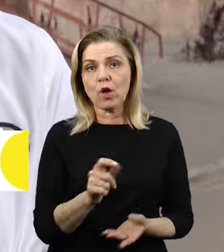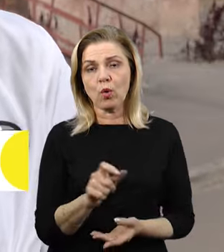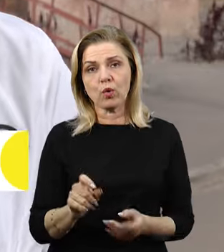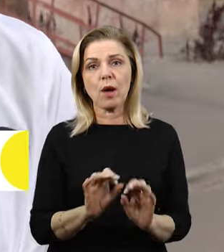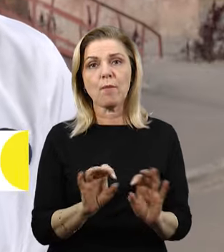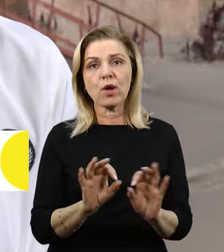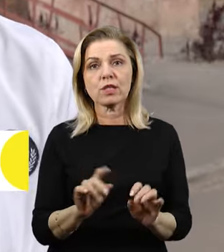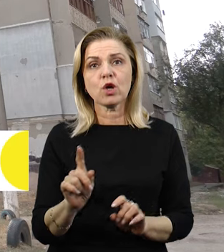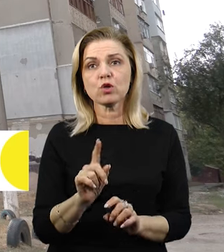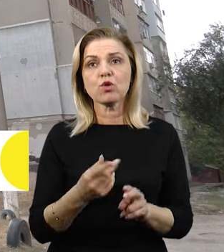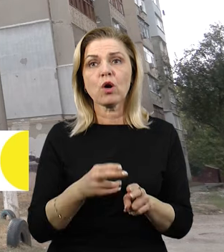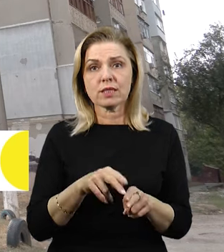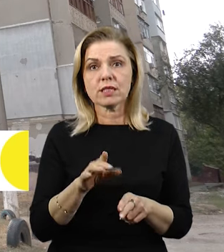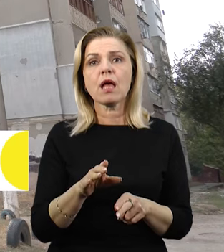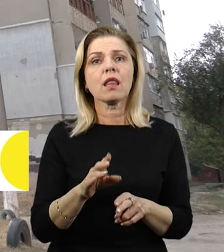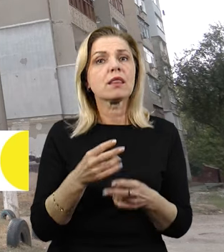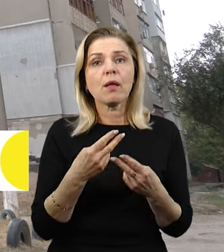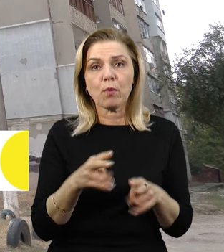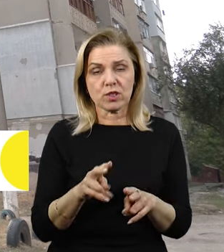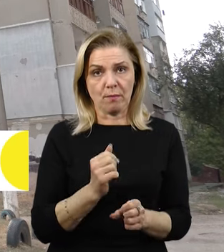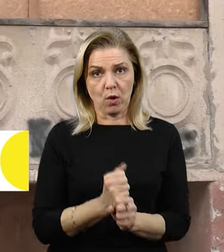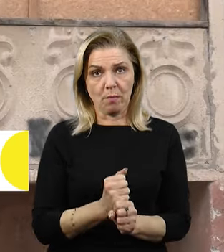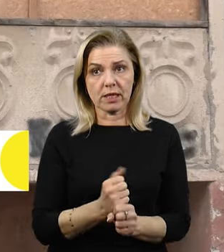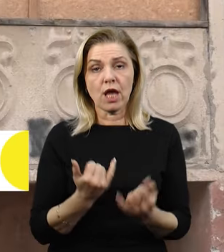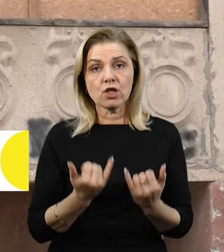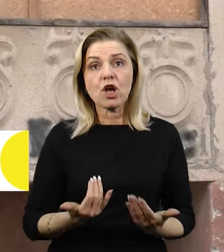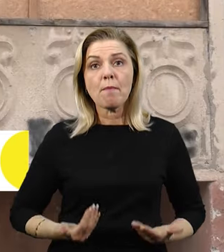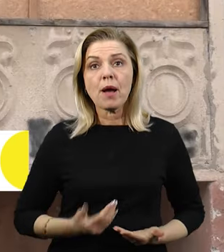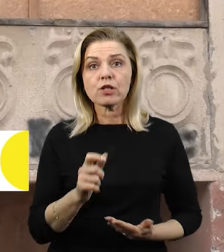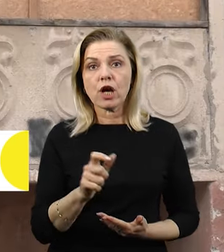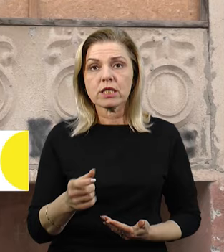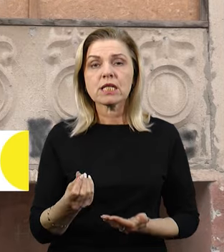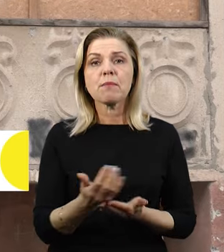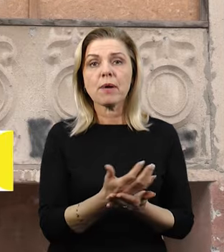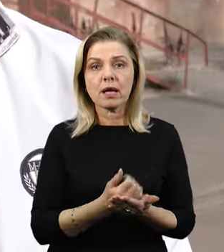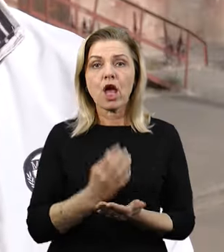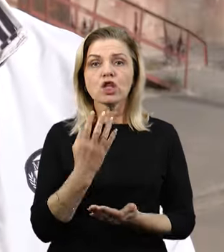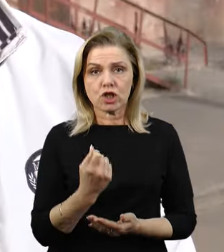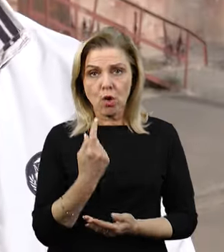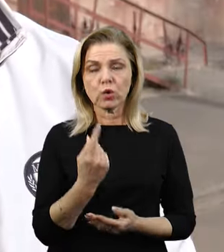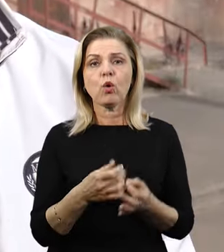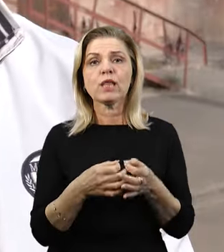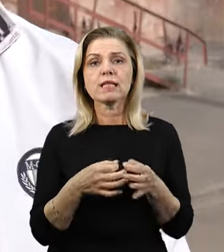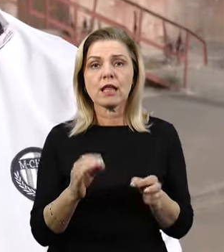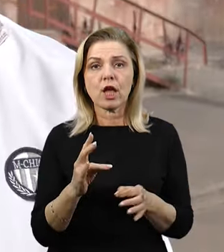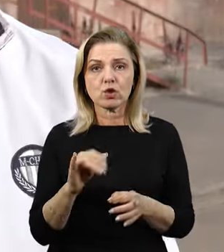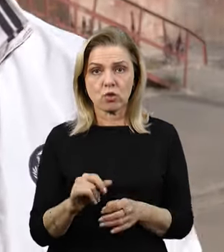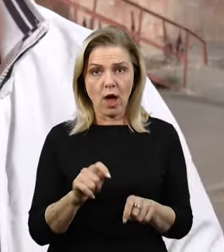це недоцільно робити. Зараз мешканці збирають гроші на ще одну незалежну експертизу. Це сума не